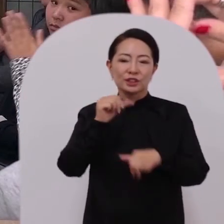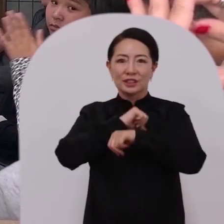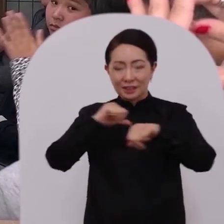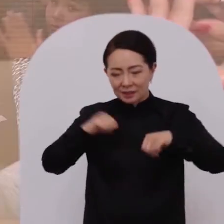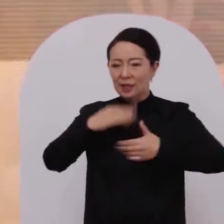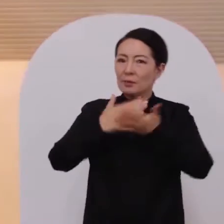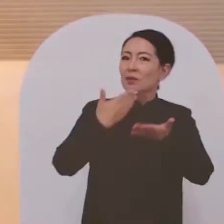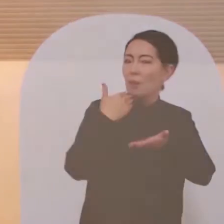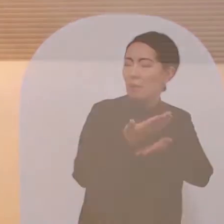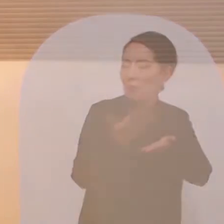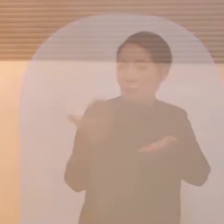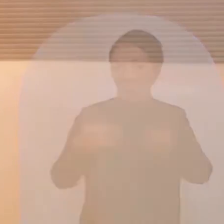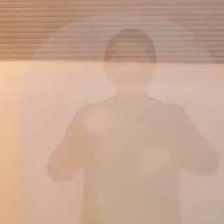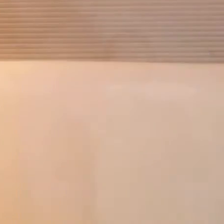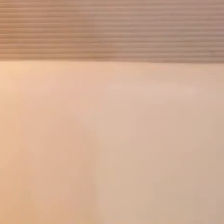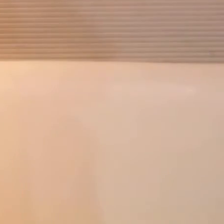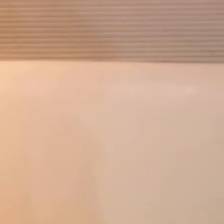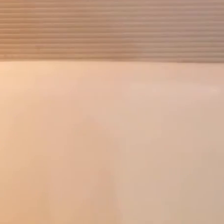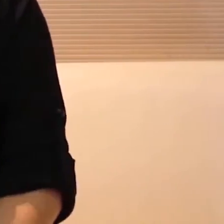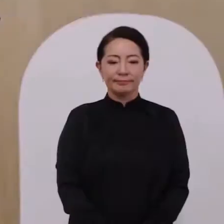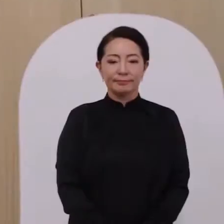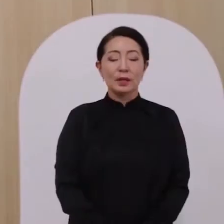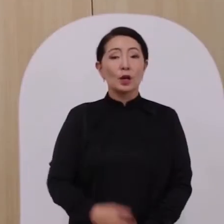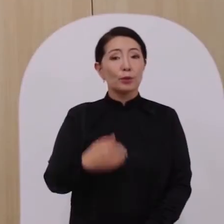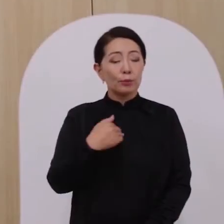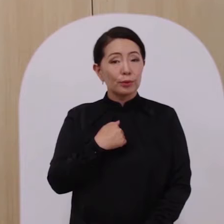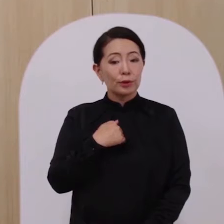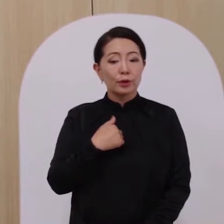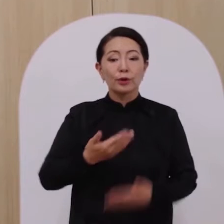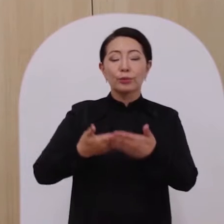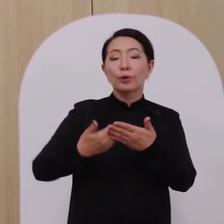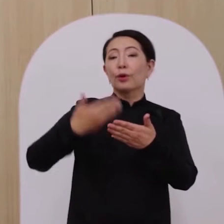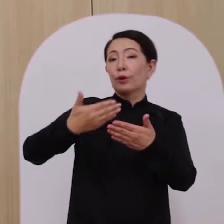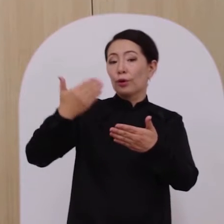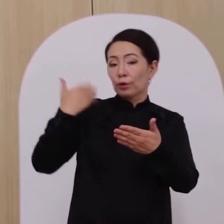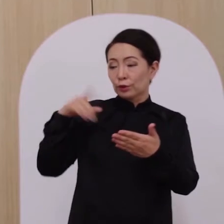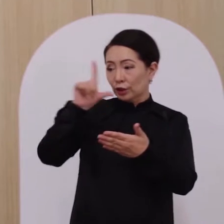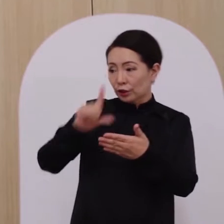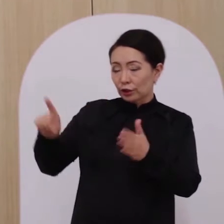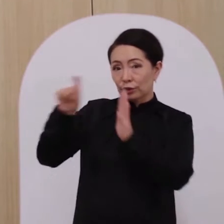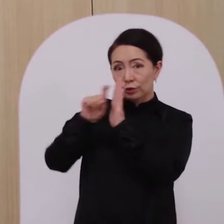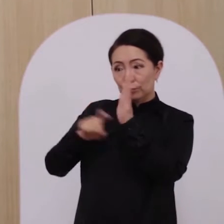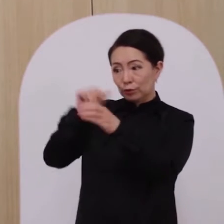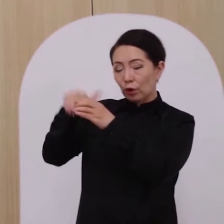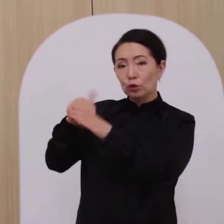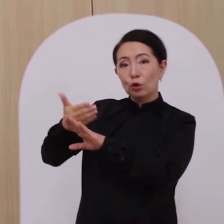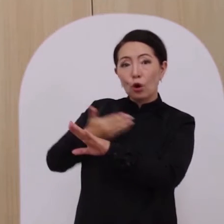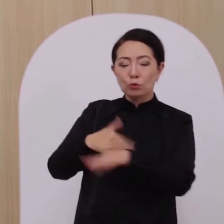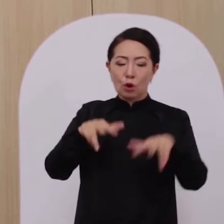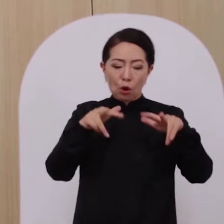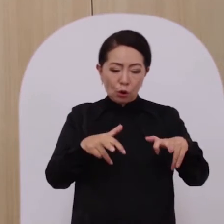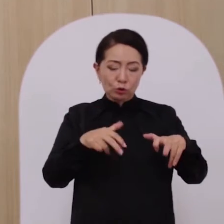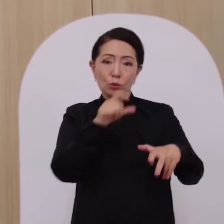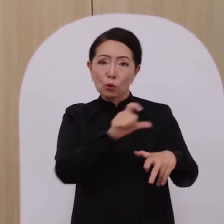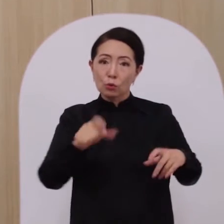иргэдтэй хуваалцаж явсан дах баяртай байна. Би ерөөсөө энэ өмнө төхийн төсөлд хамрагдахаас өмнө яг хөгжлийн бэрхшээлтэй